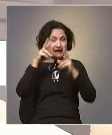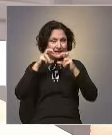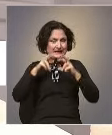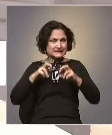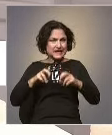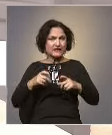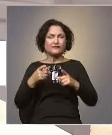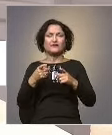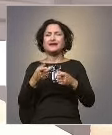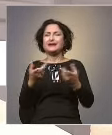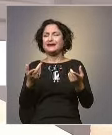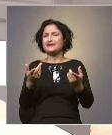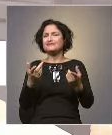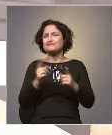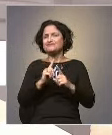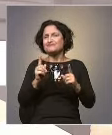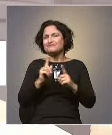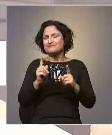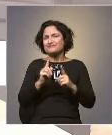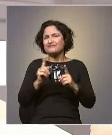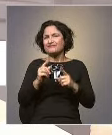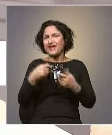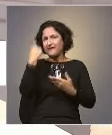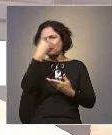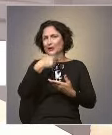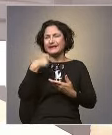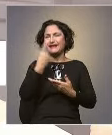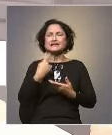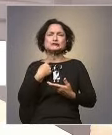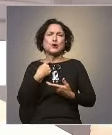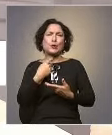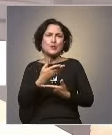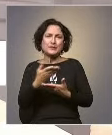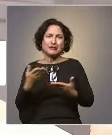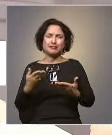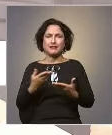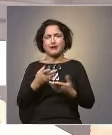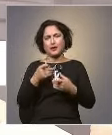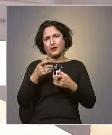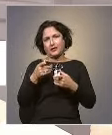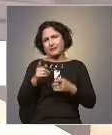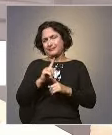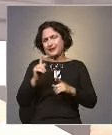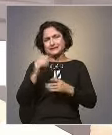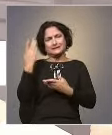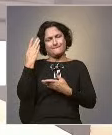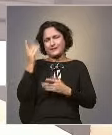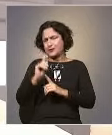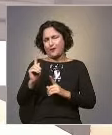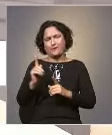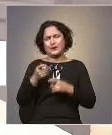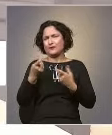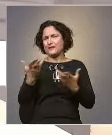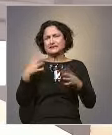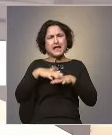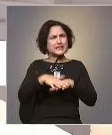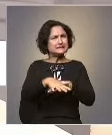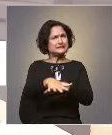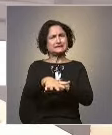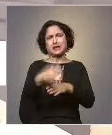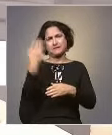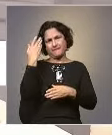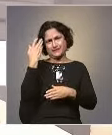учени, вече са загубили малко от авторитета си, което не е тяхна вина, а вина е на цялостната ни система и на,